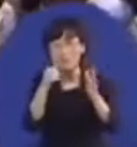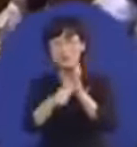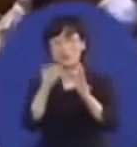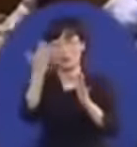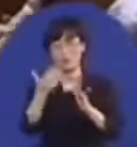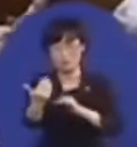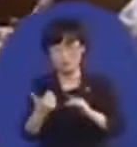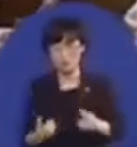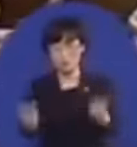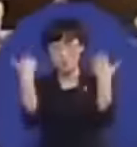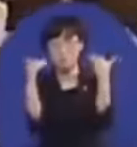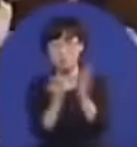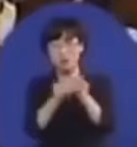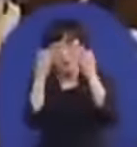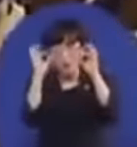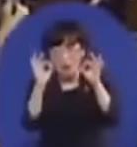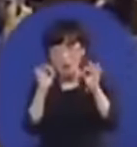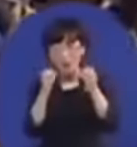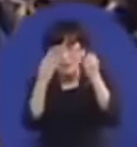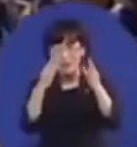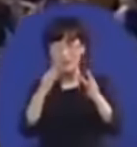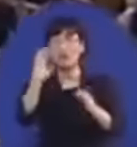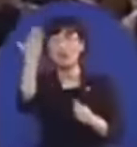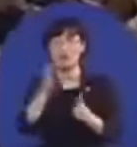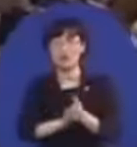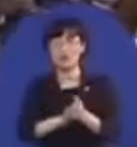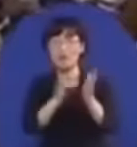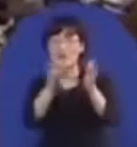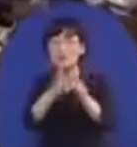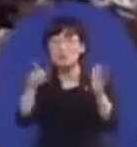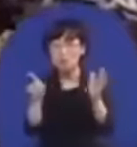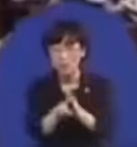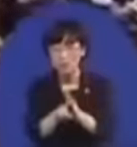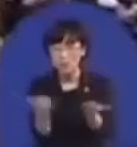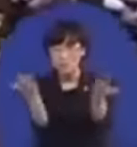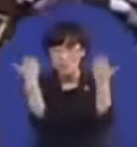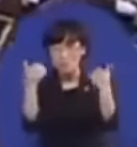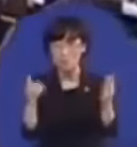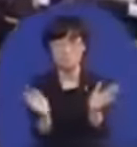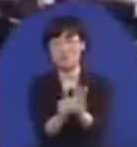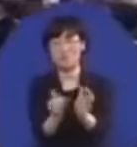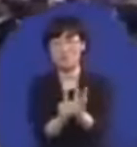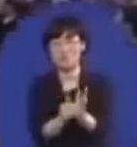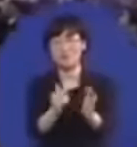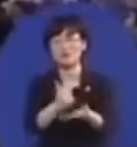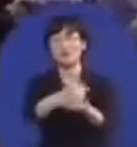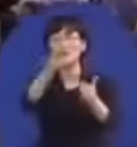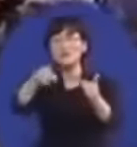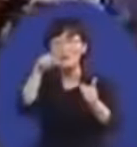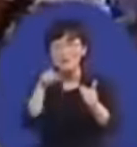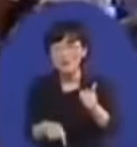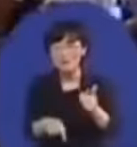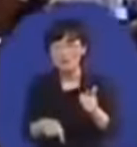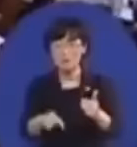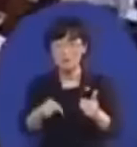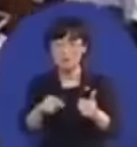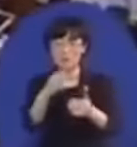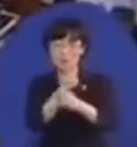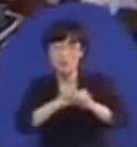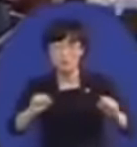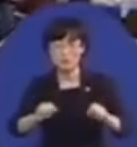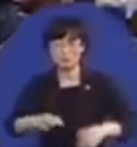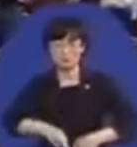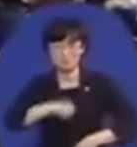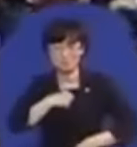새것이 되었도다. 예수 믿음으로 옛날 나는 지나가 버리고 주님 앞에서 용서와 의와